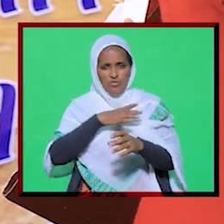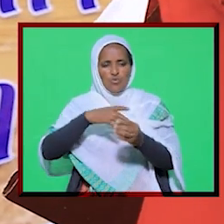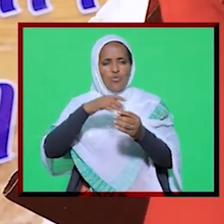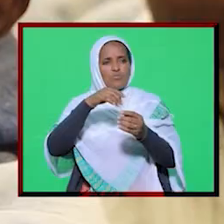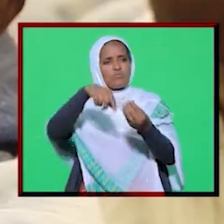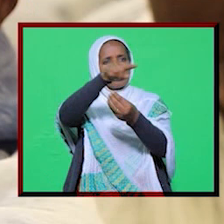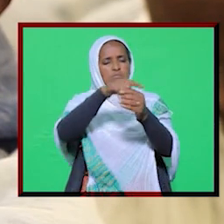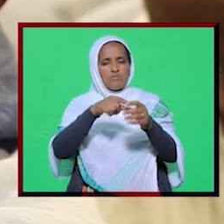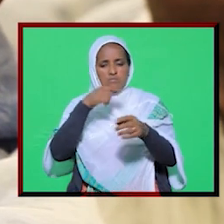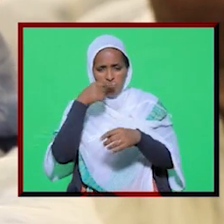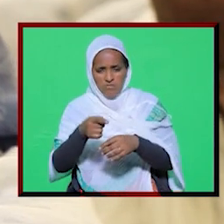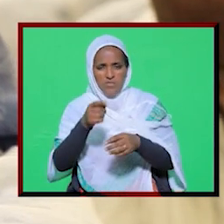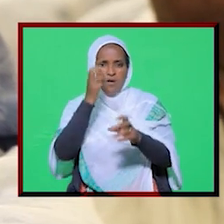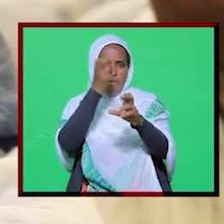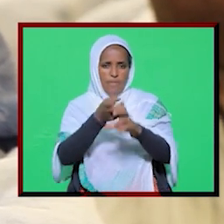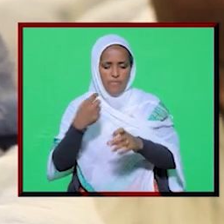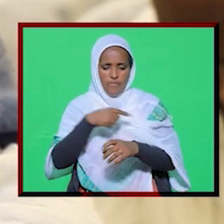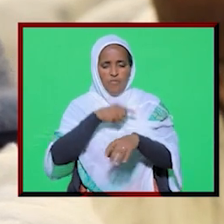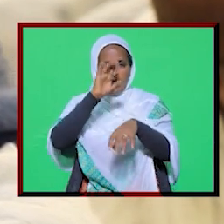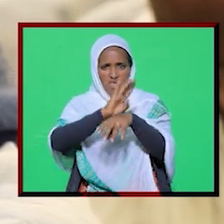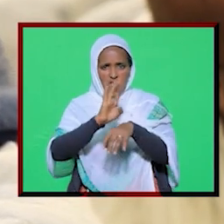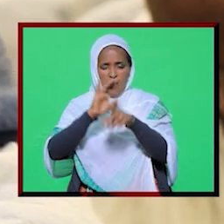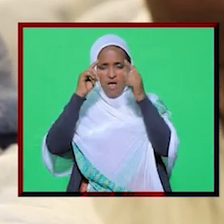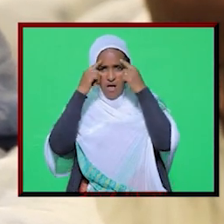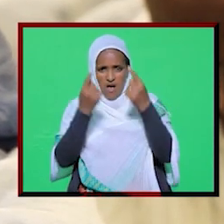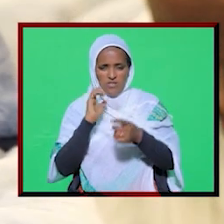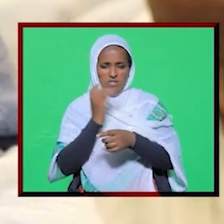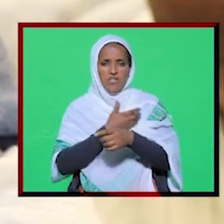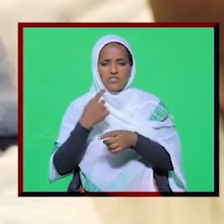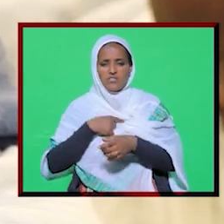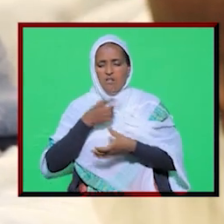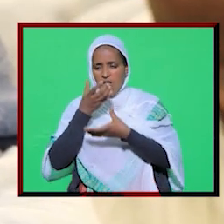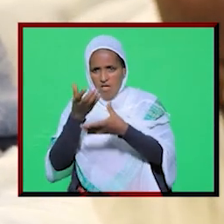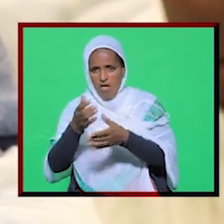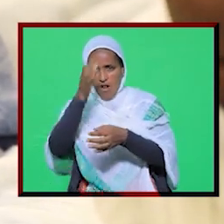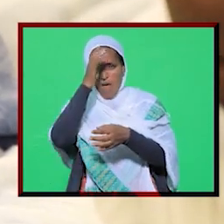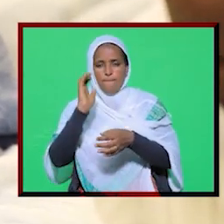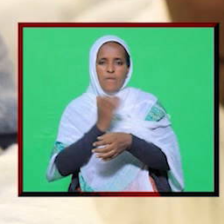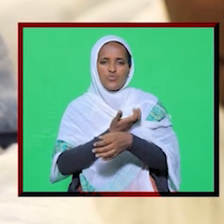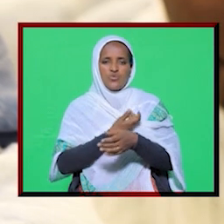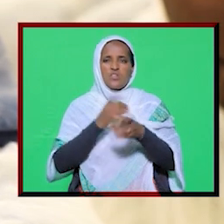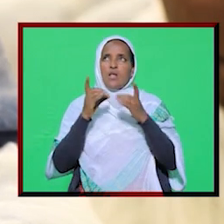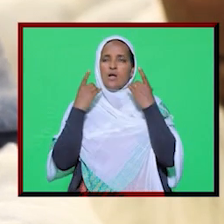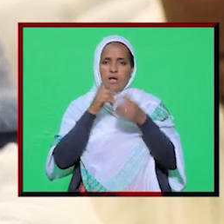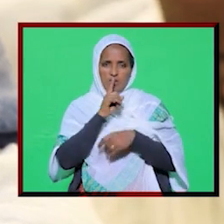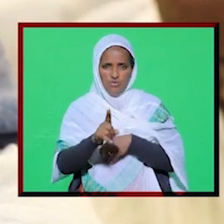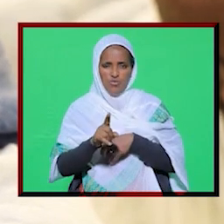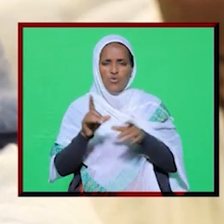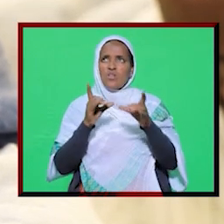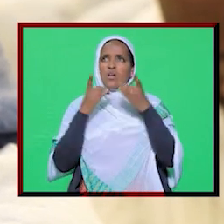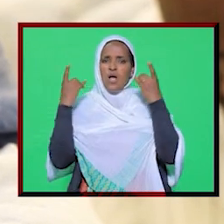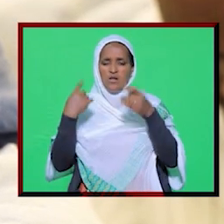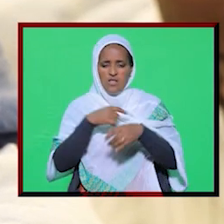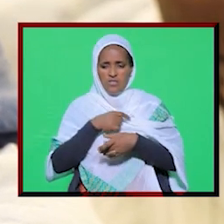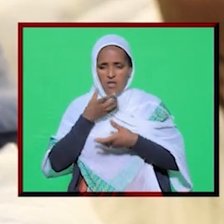በአደባባይም ተናዘዝ ቢባል ይከብደዋል። በእኛ ቤተ ክርስቲያን ኃጢአታችንን የምንናዘዘው ለአባቶቻችን ለካህናት ነው።